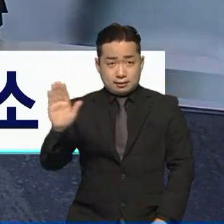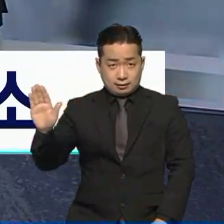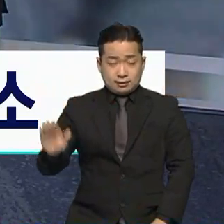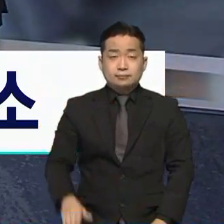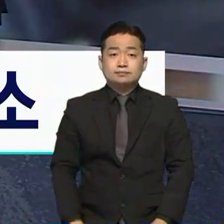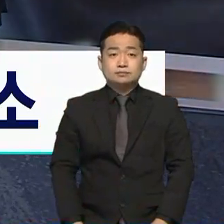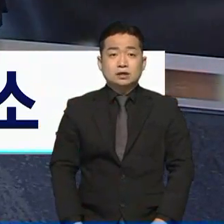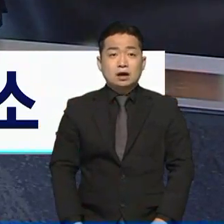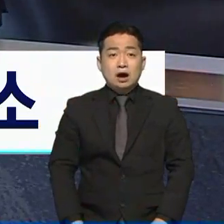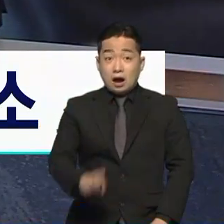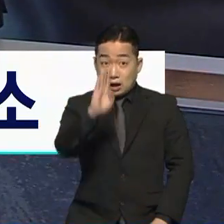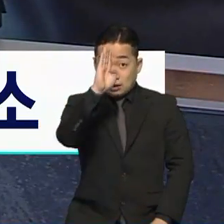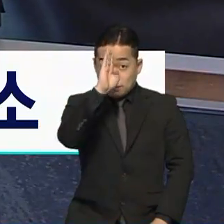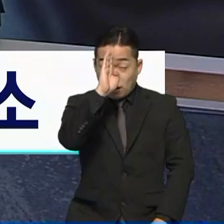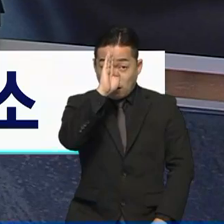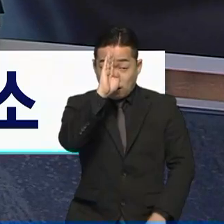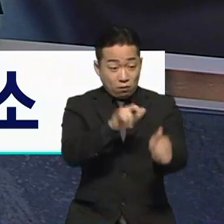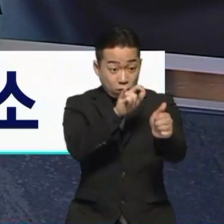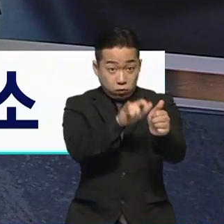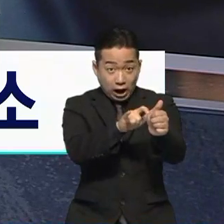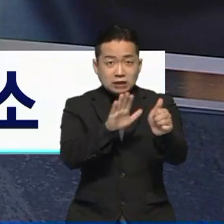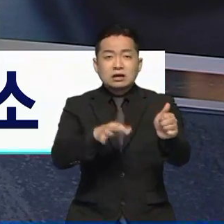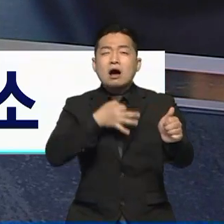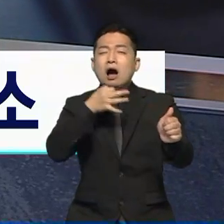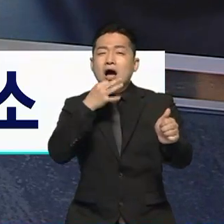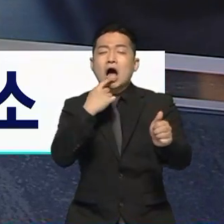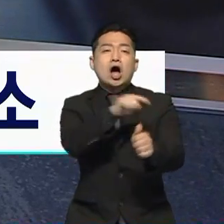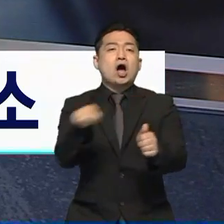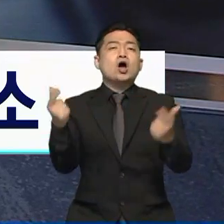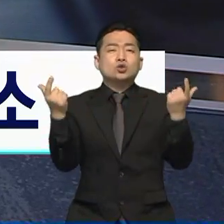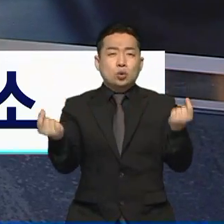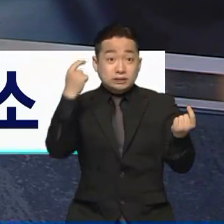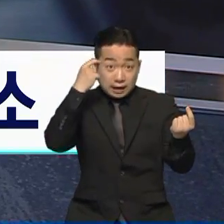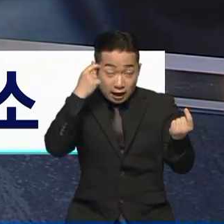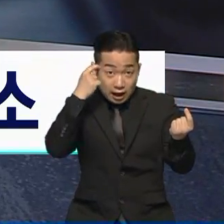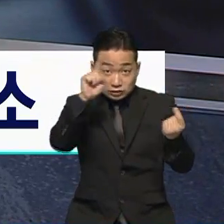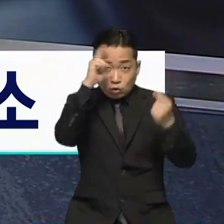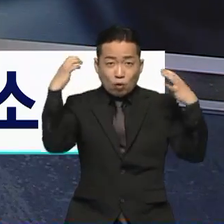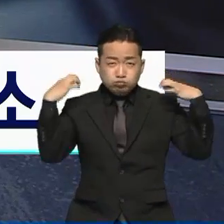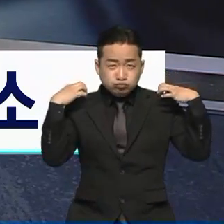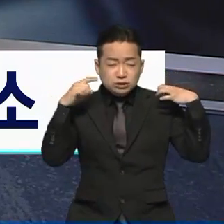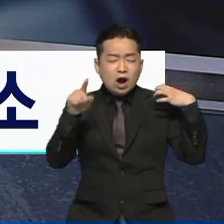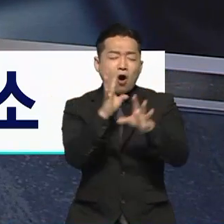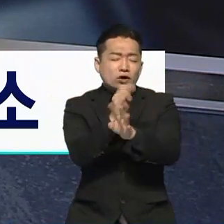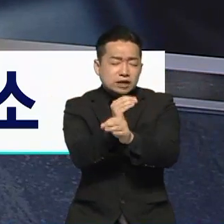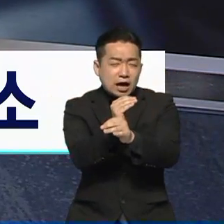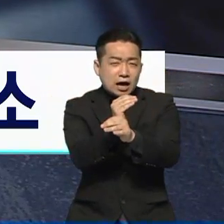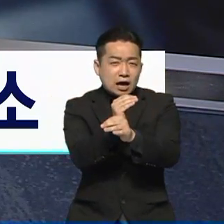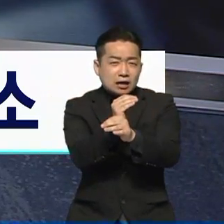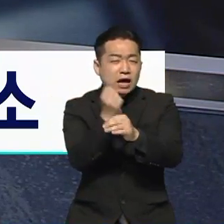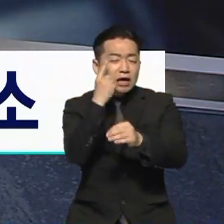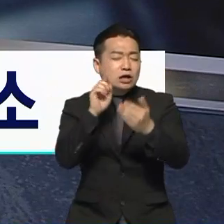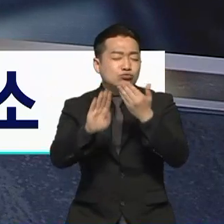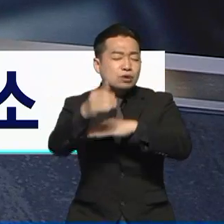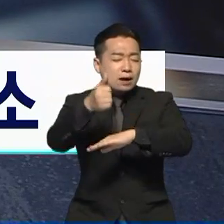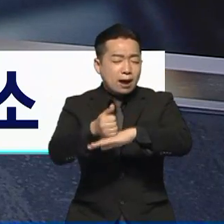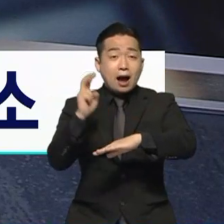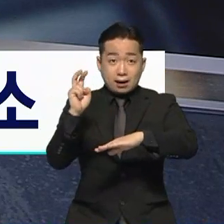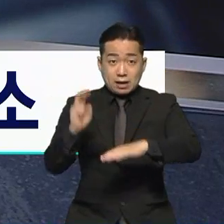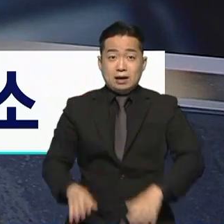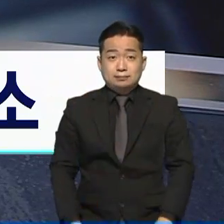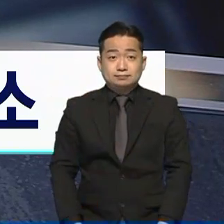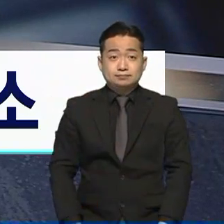겁니다. 그러니까 확진자를 감기 환자처럼 이제 생각하겠다는 건데 정부는 그 시기를 다음 달 말쯤으로 보고 있습니다.